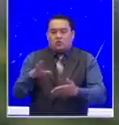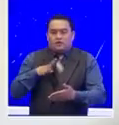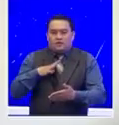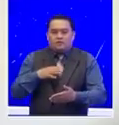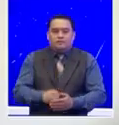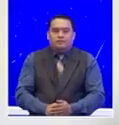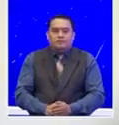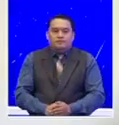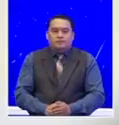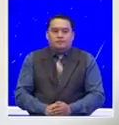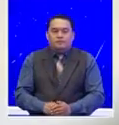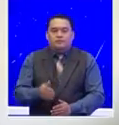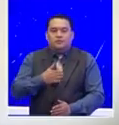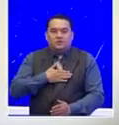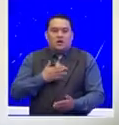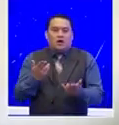взысканию.